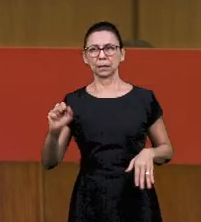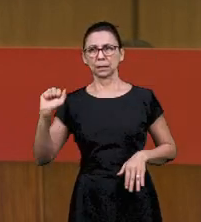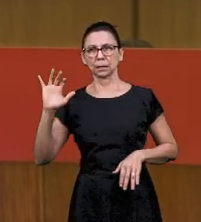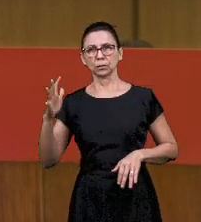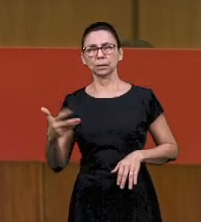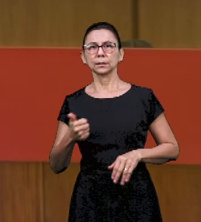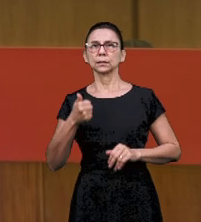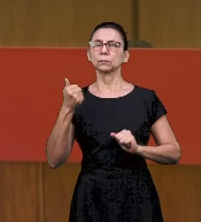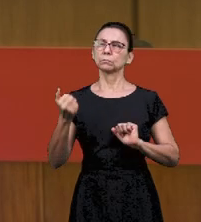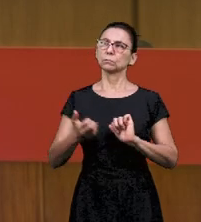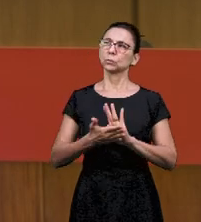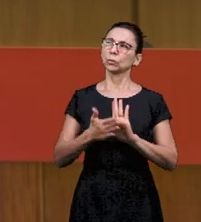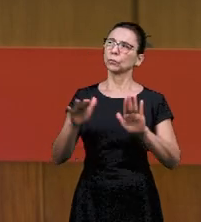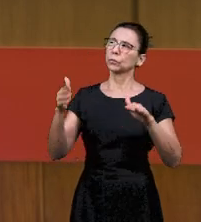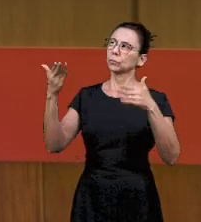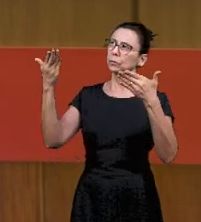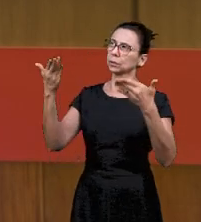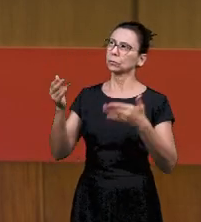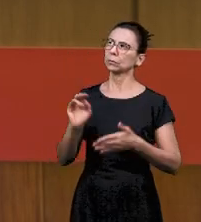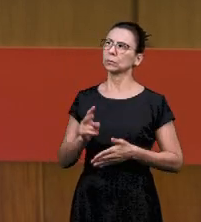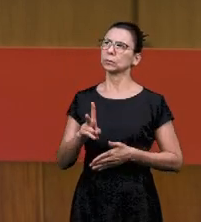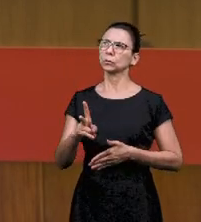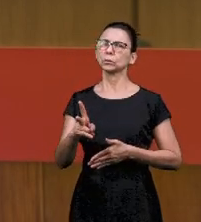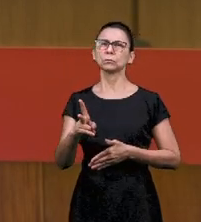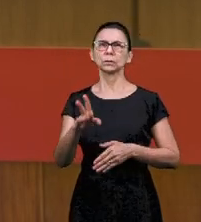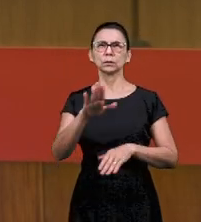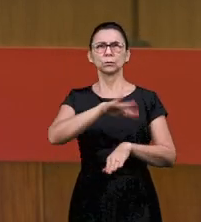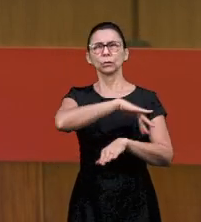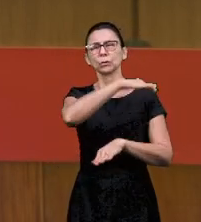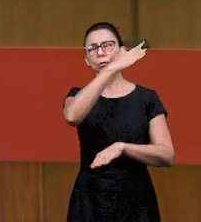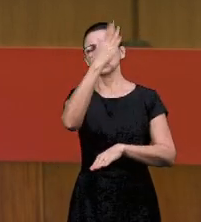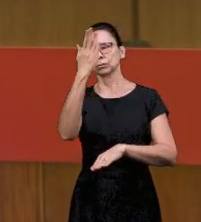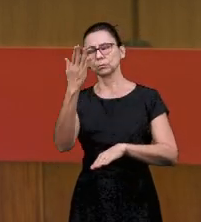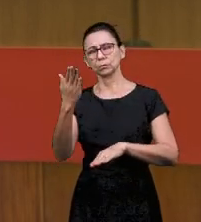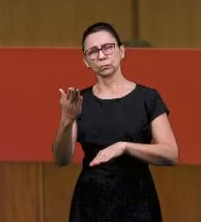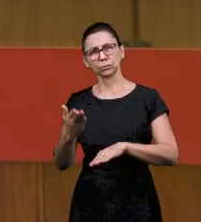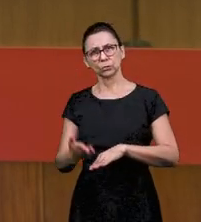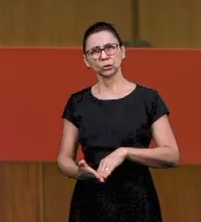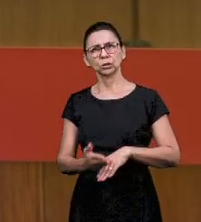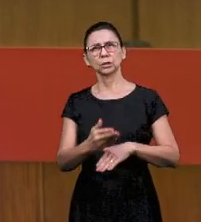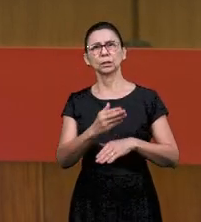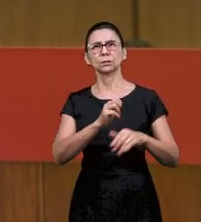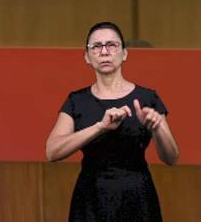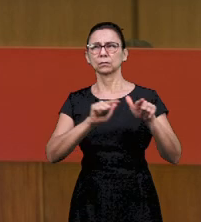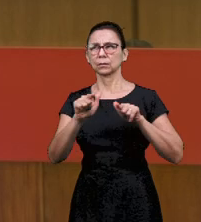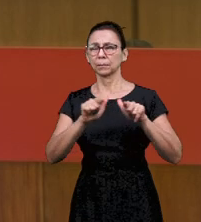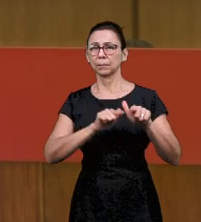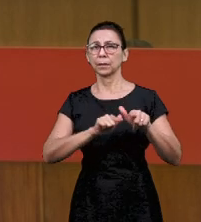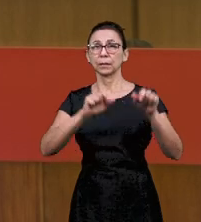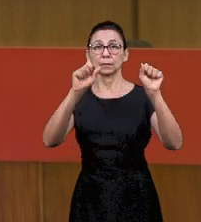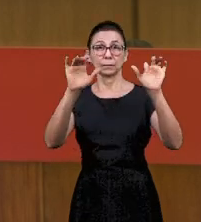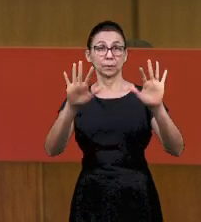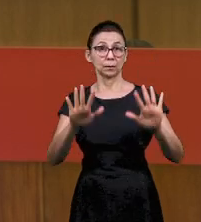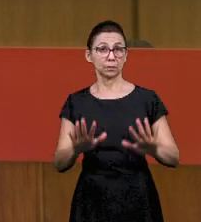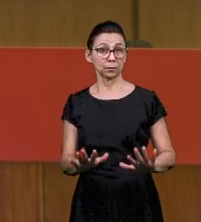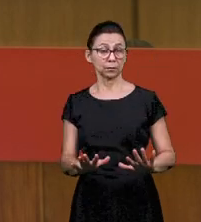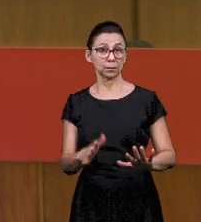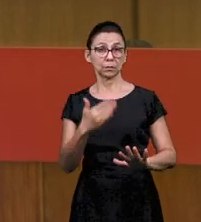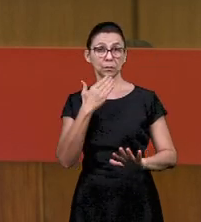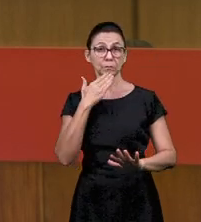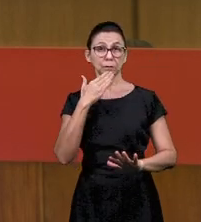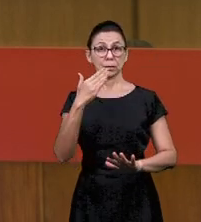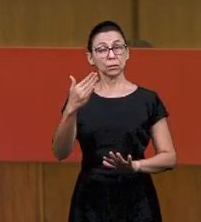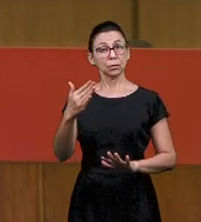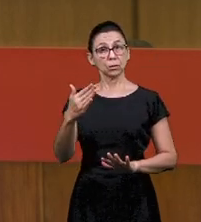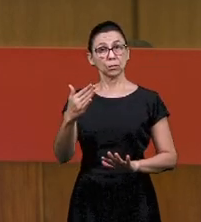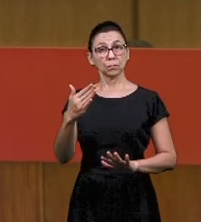louange. Continue avec nous le long de toutes les activités de ce jour et bénis-nous, Seigneur, reçois, nous demandons